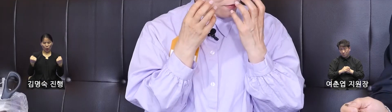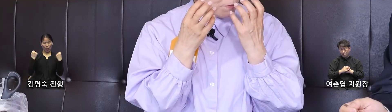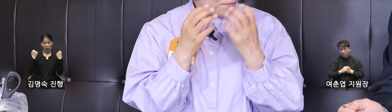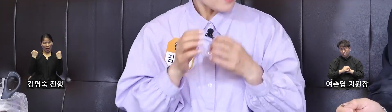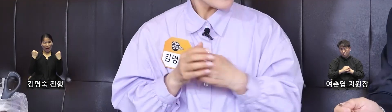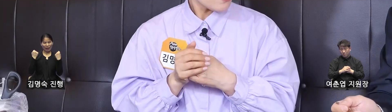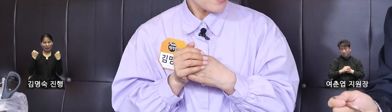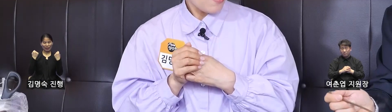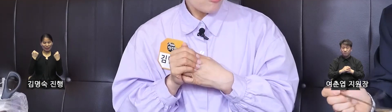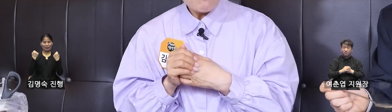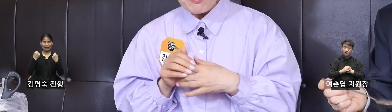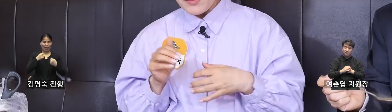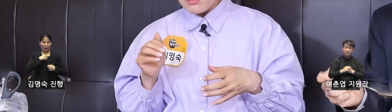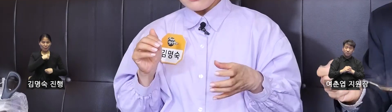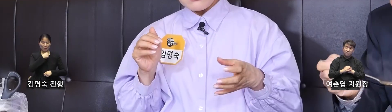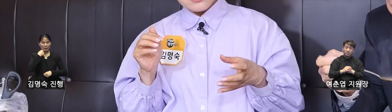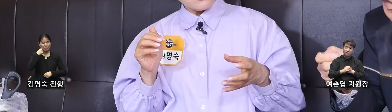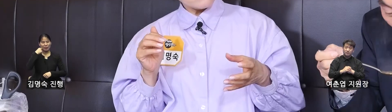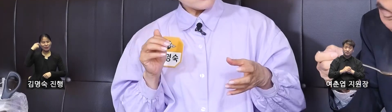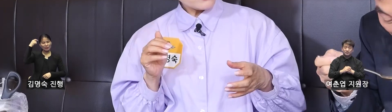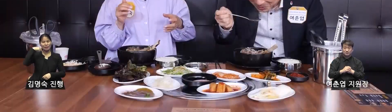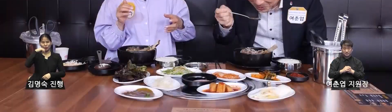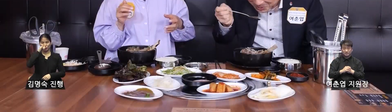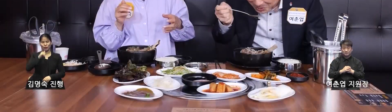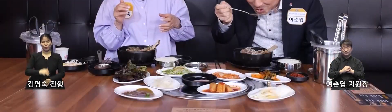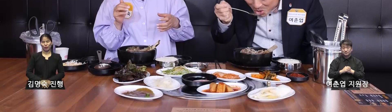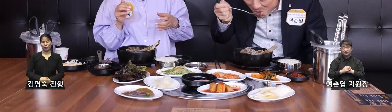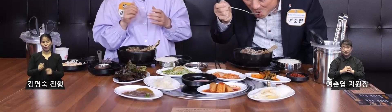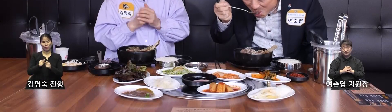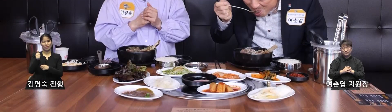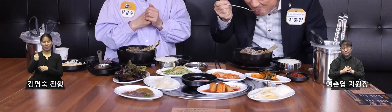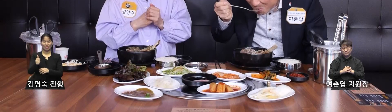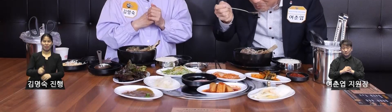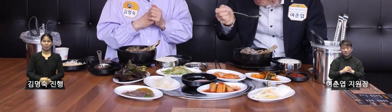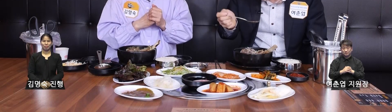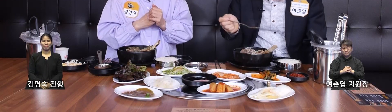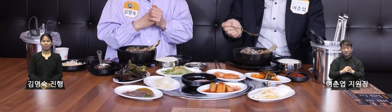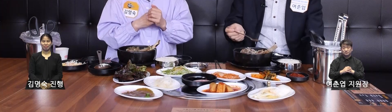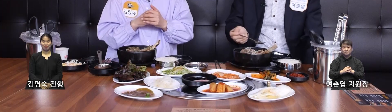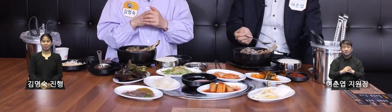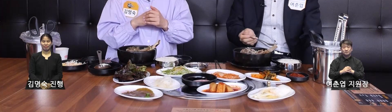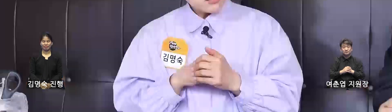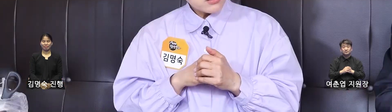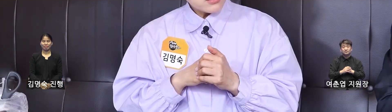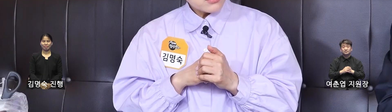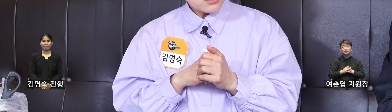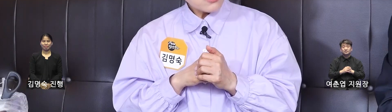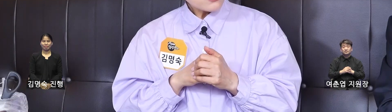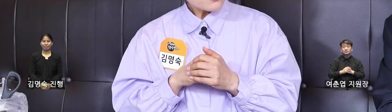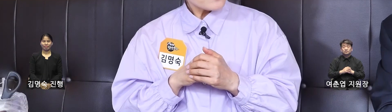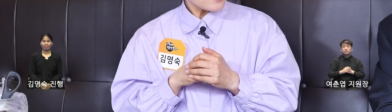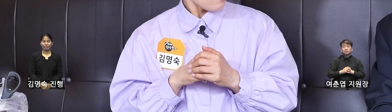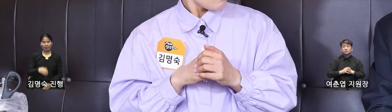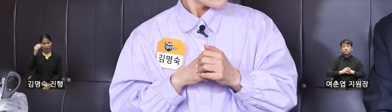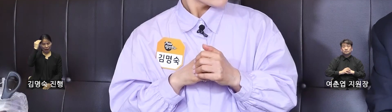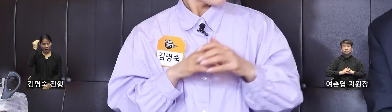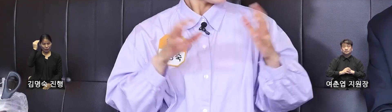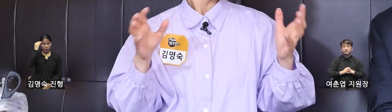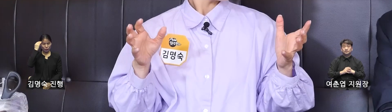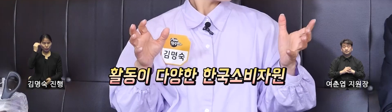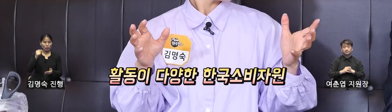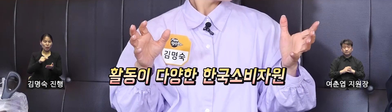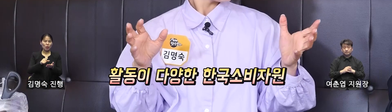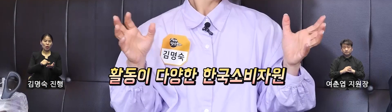건강한 맛이 좀 나요. 네. 근데 우리 주 원장님 이제 한국 소비 자원